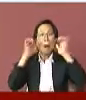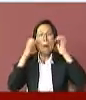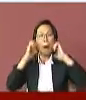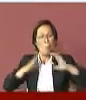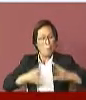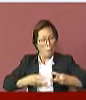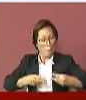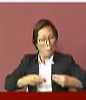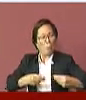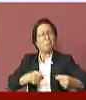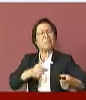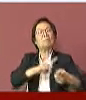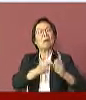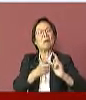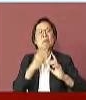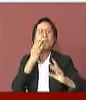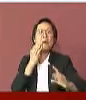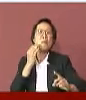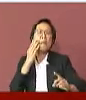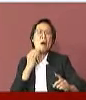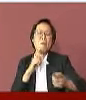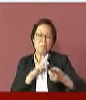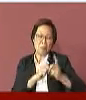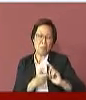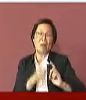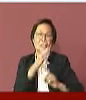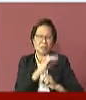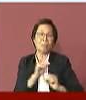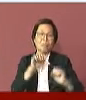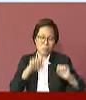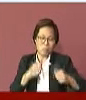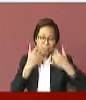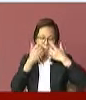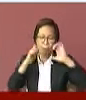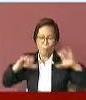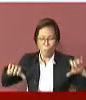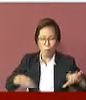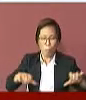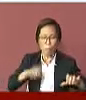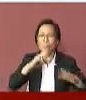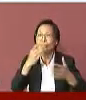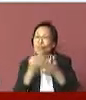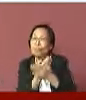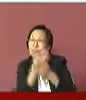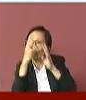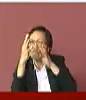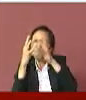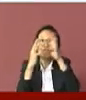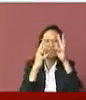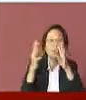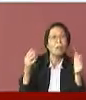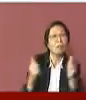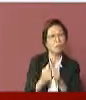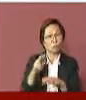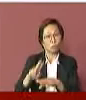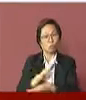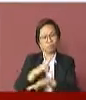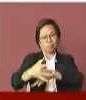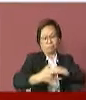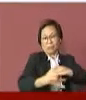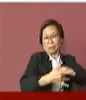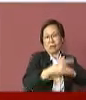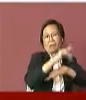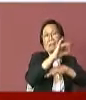menguasai pengetahuan dan kemahiran digital serta berupaya menghasilkan inovasi dengan menggunakan